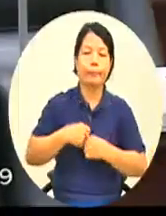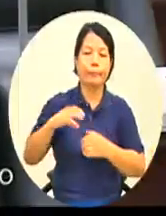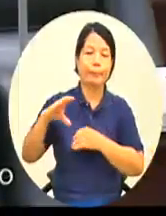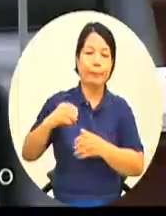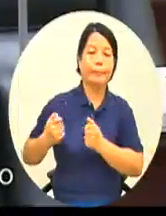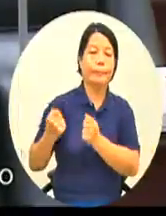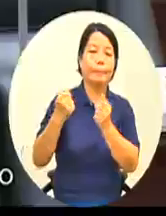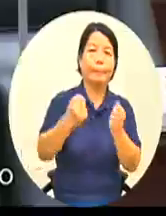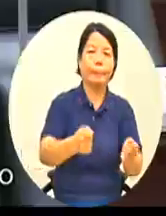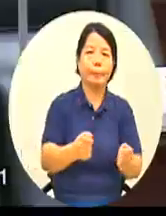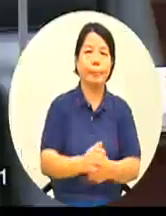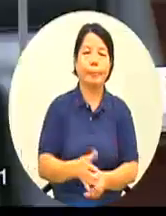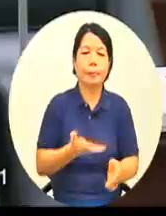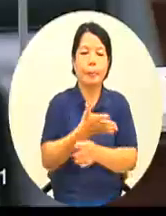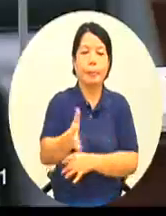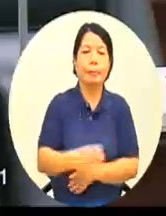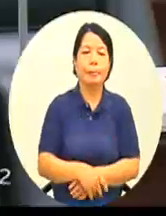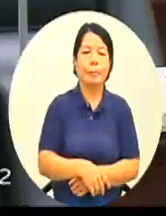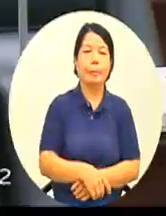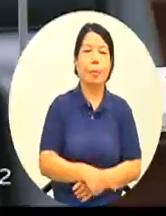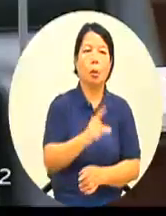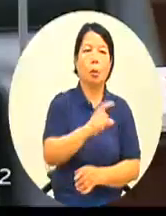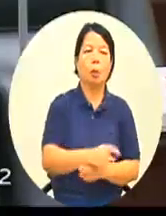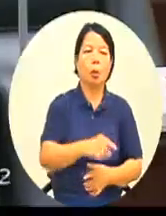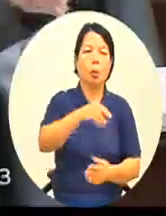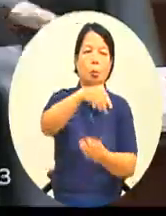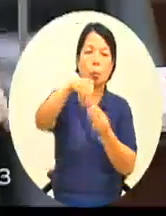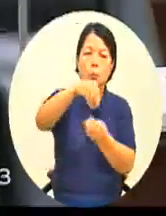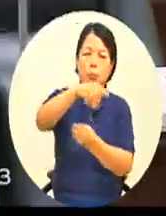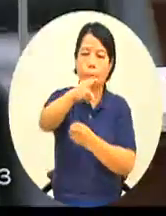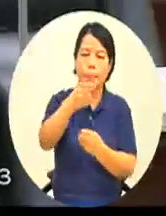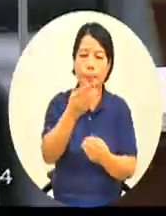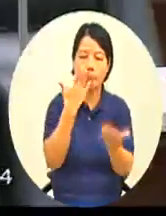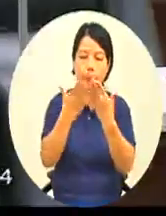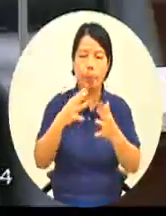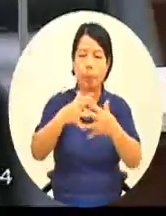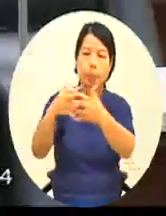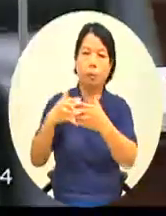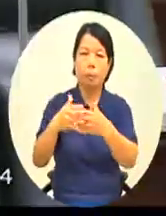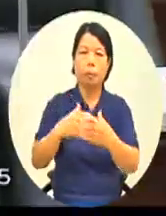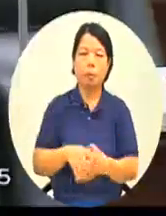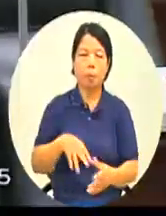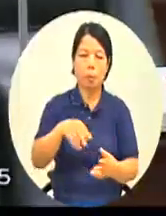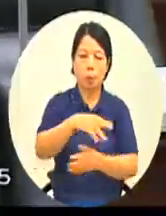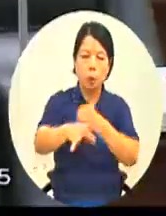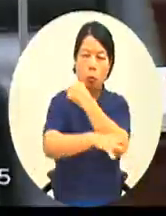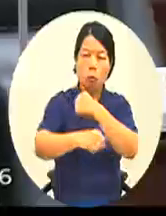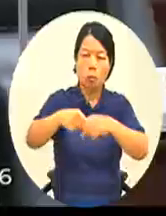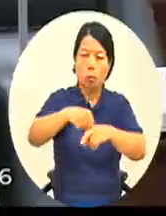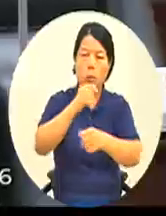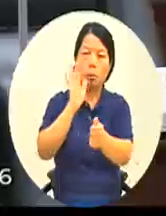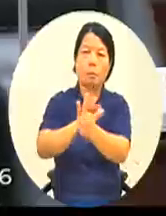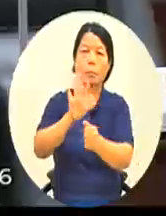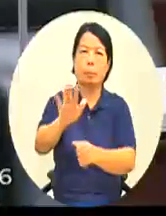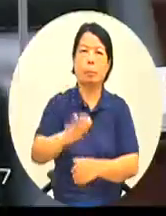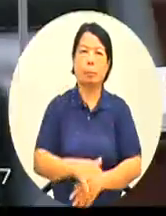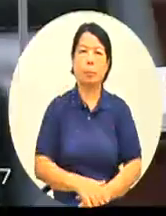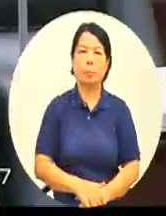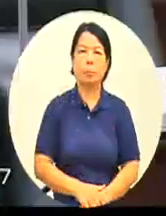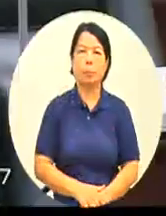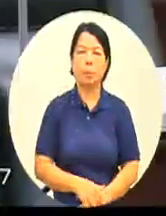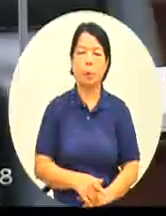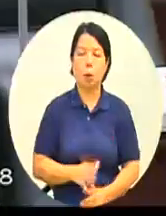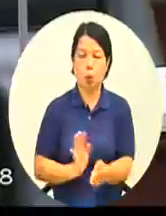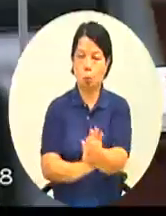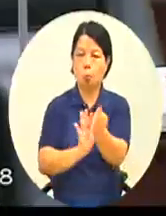甚至受到这个 Google 的注意，甚至 Google 全球美国这个 Google 它有一个基金来投注来支持